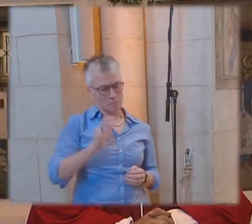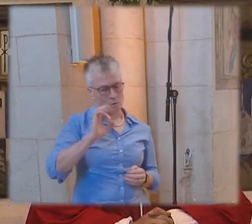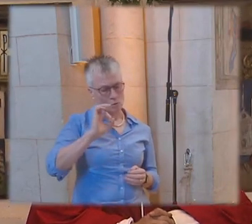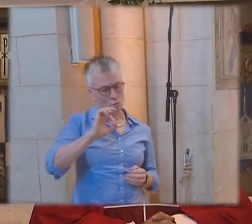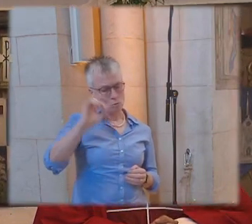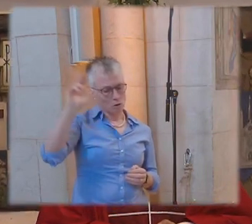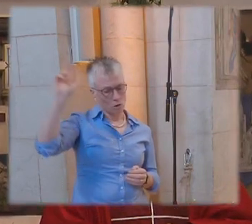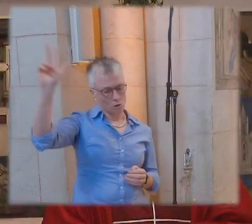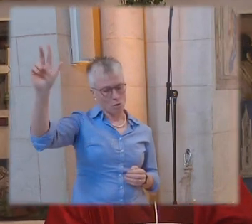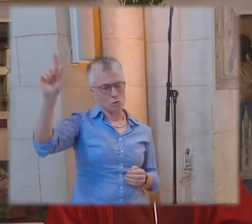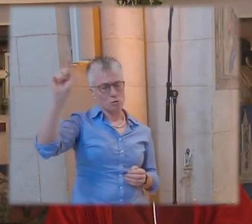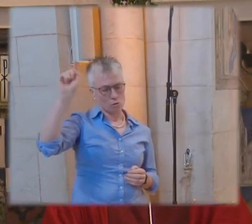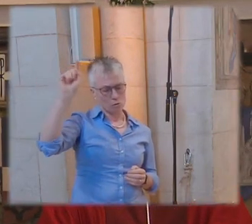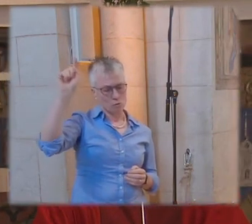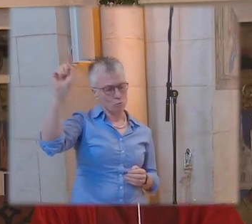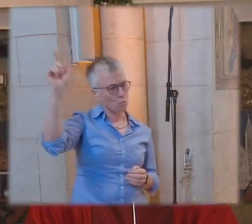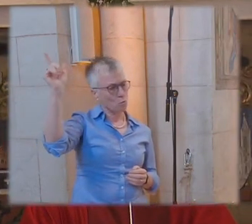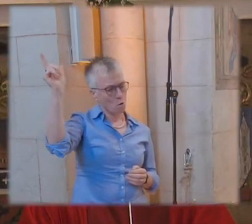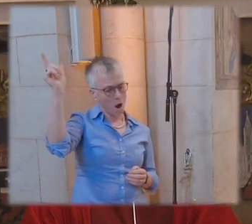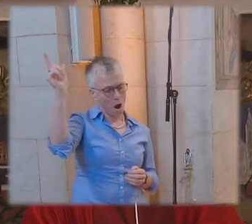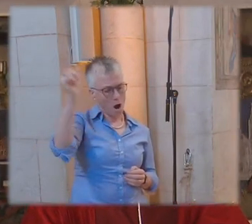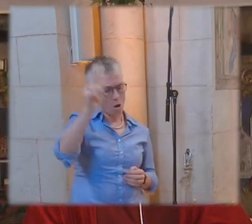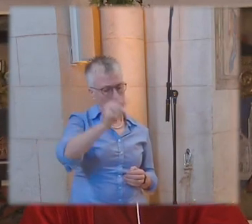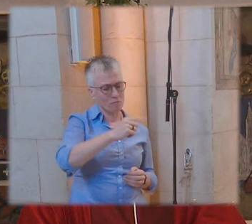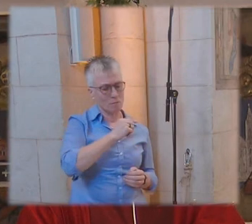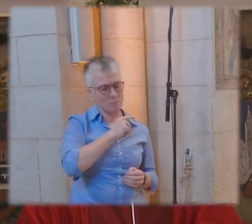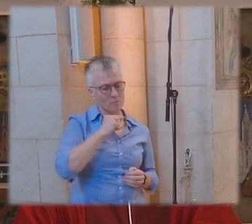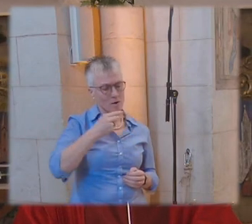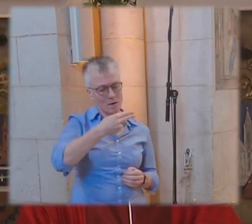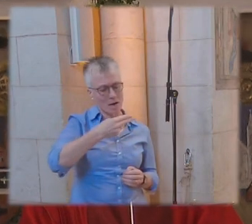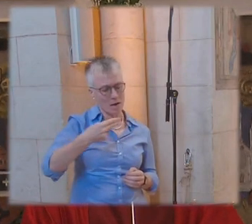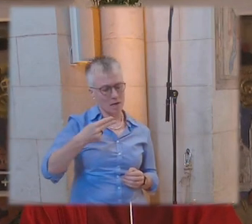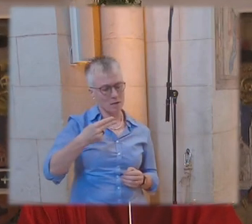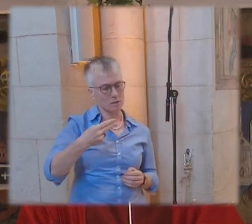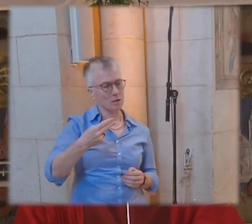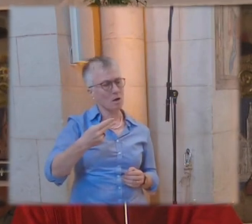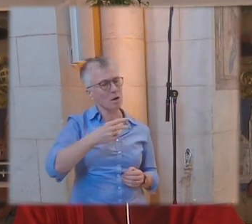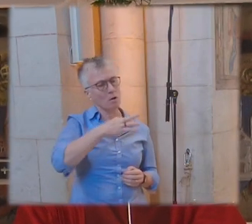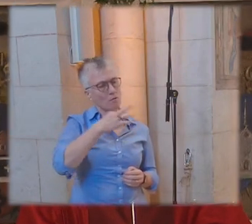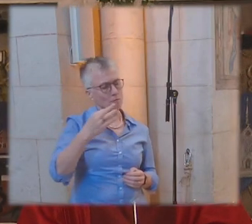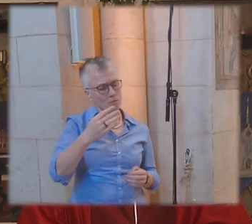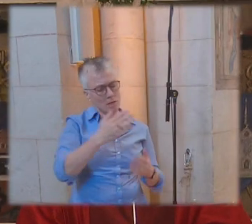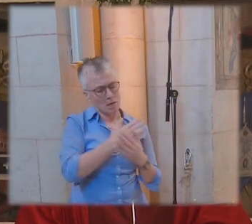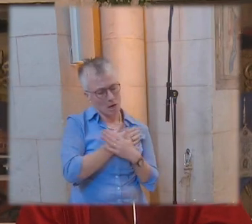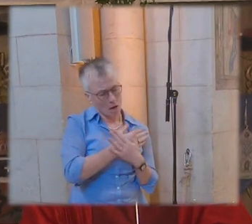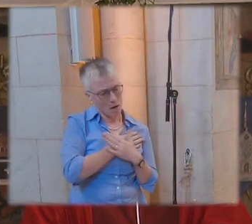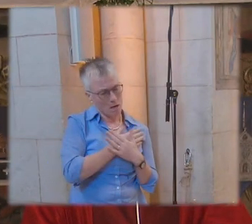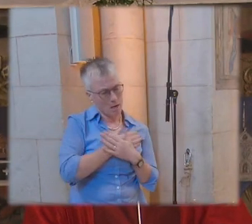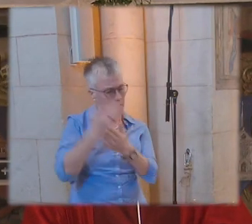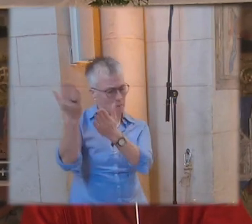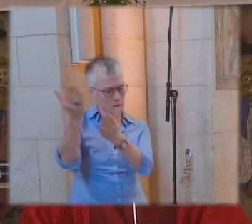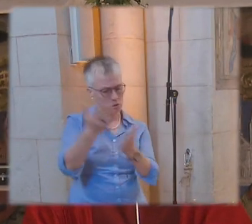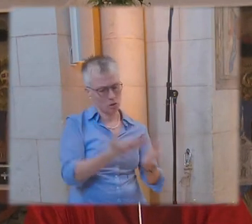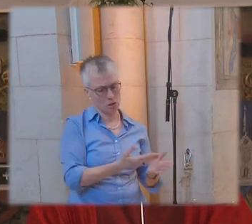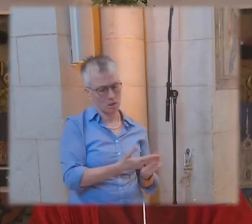Gott, du hast dem seligen Priester und Märtyrer Richard von Jugend auf eine große Liebe zur